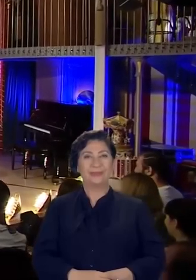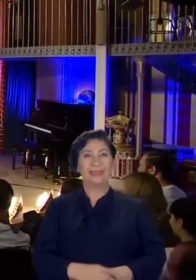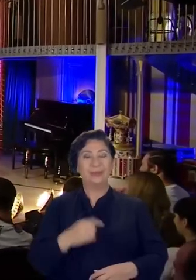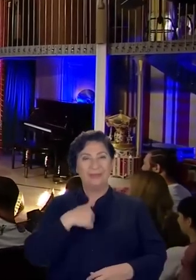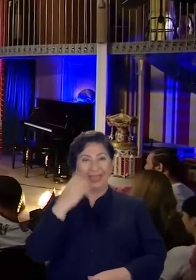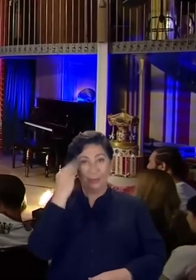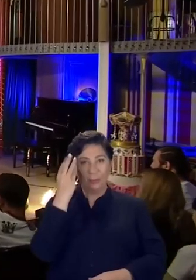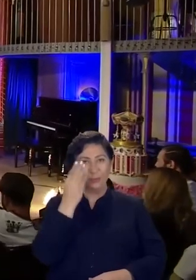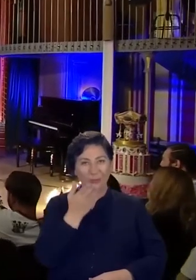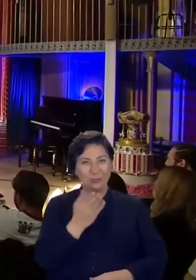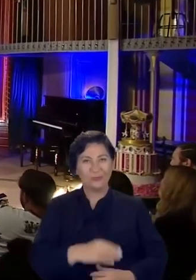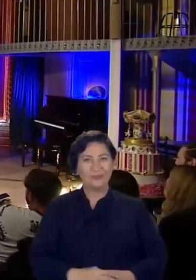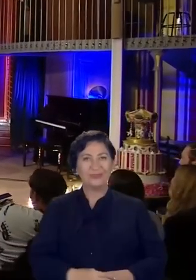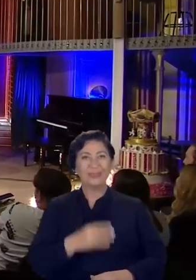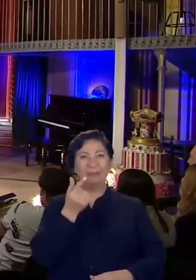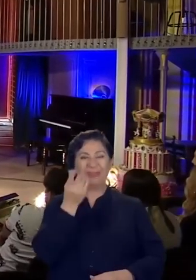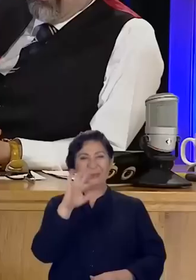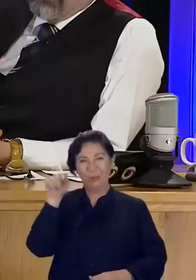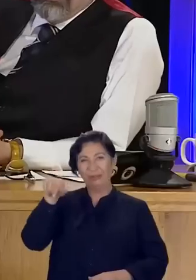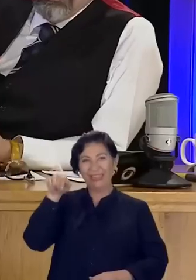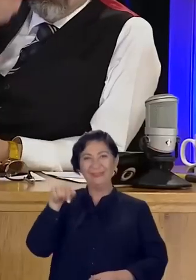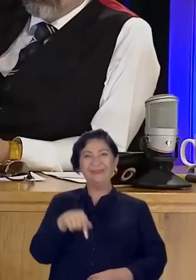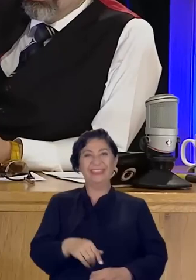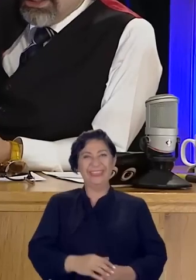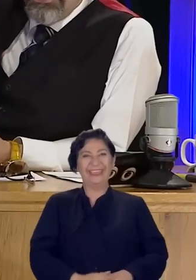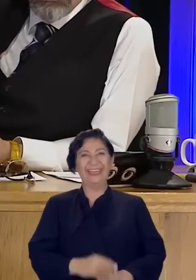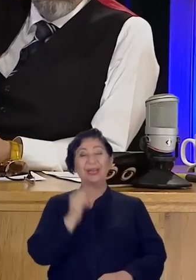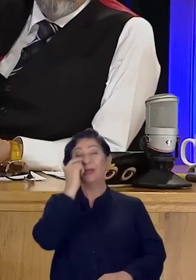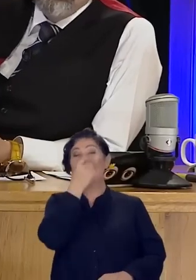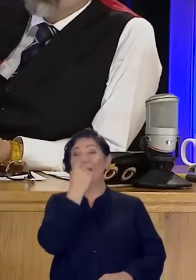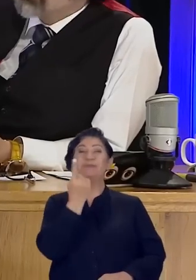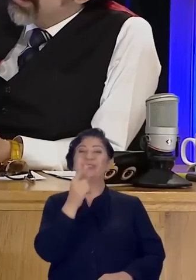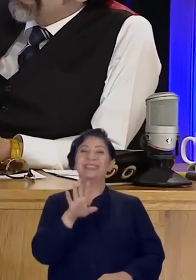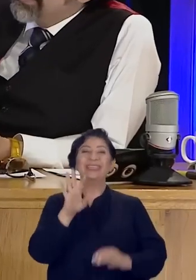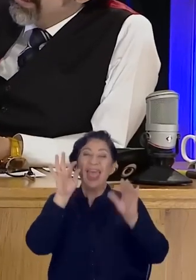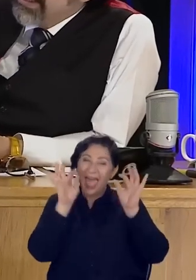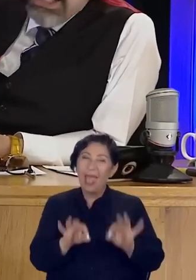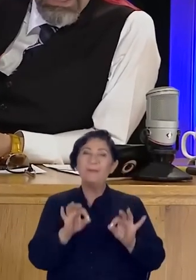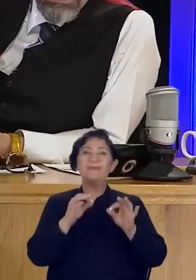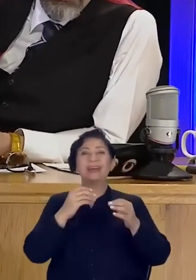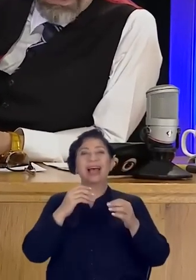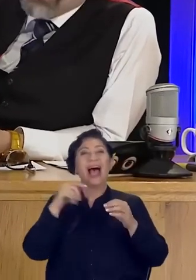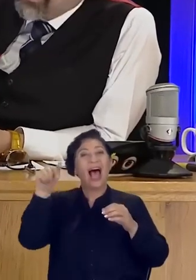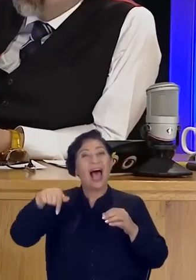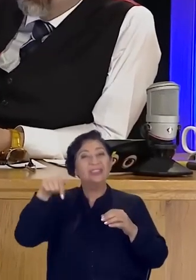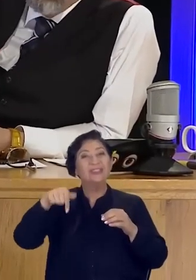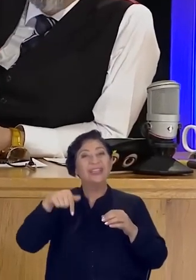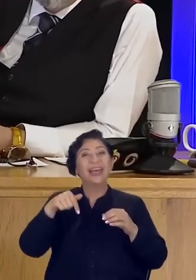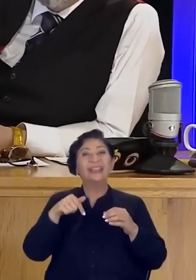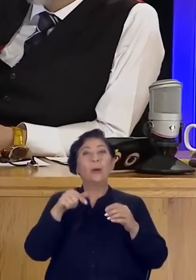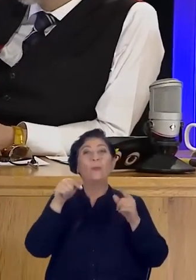Beni anlıyorsunuz değil mi? Biraz önce oradaydım. Evet. Kolay bir şey değil. Çünkü sürekli